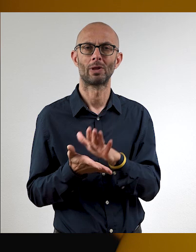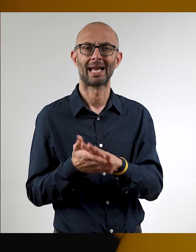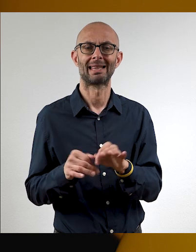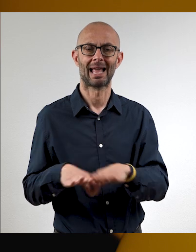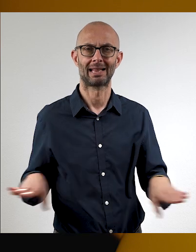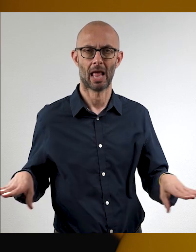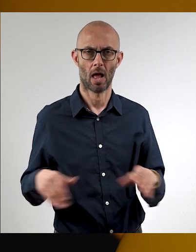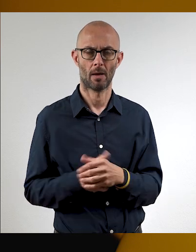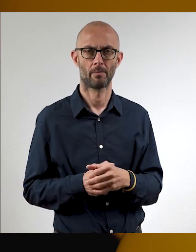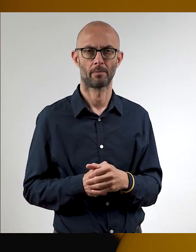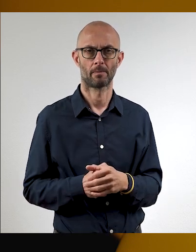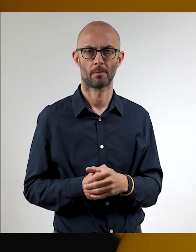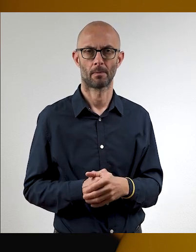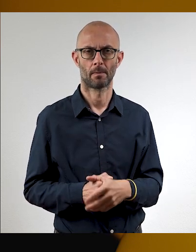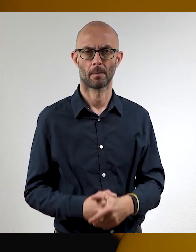dotikate tal,